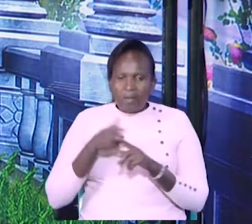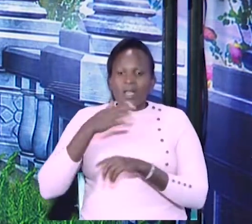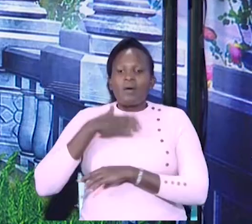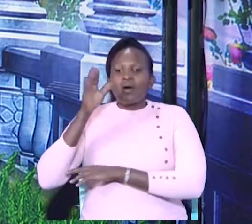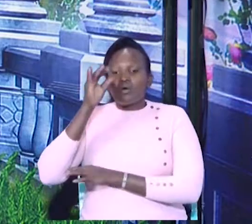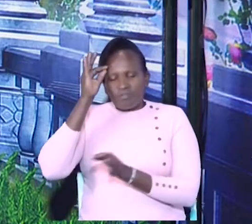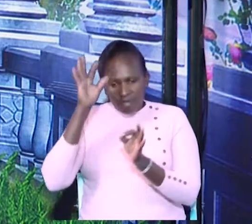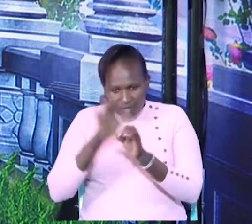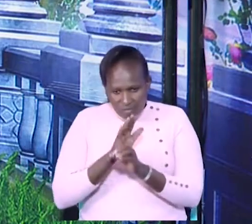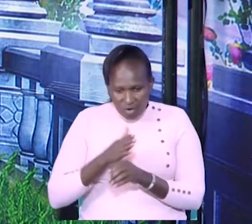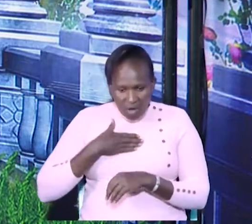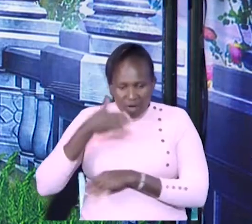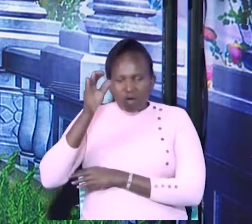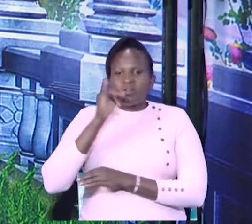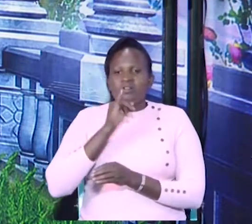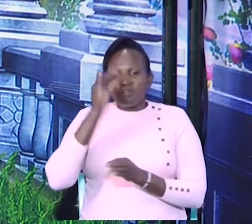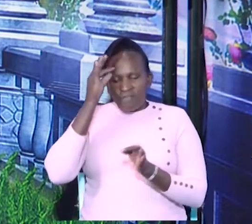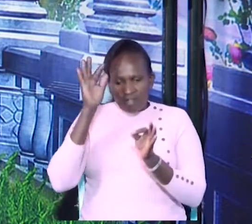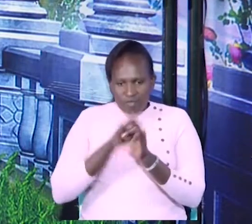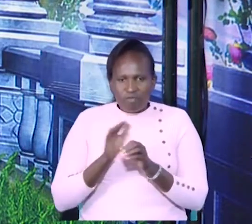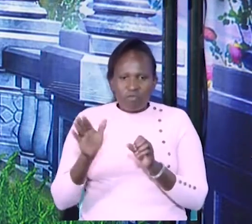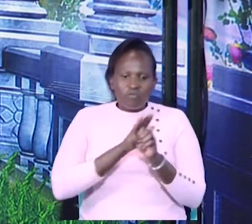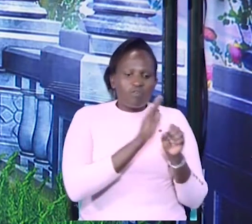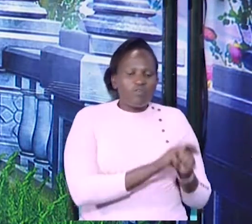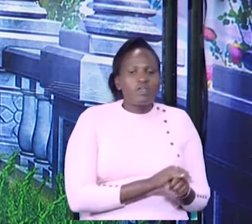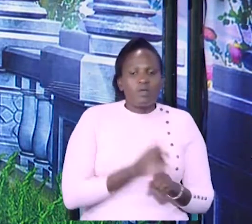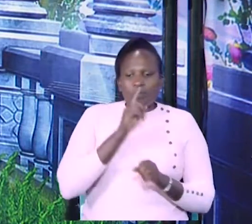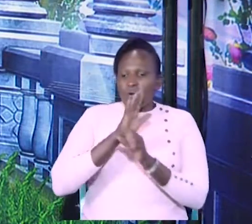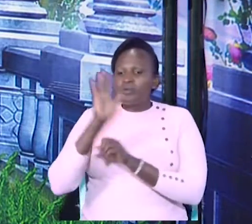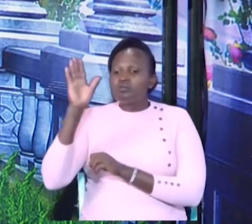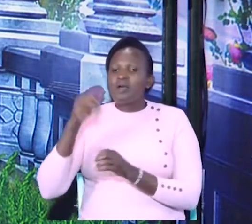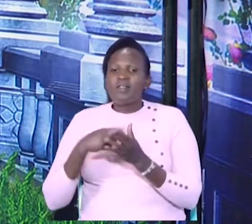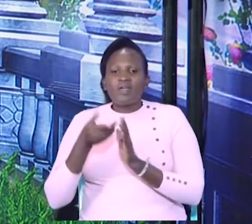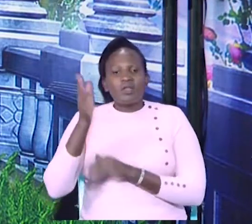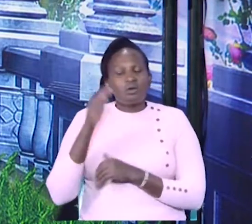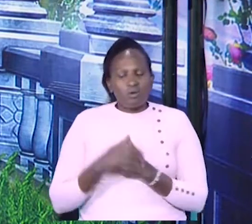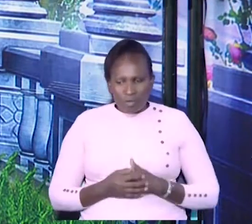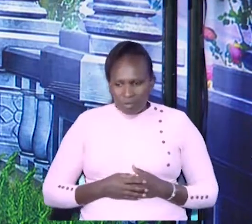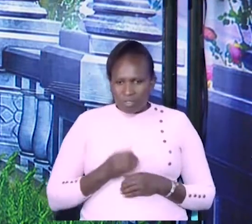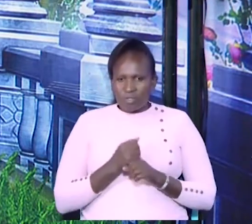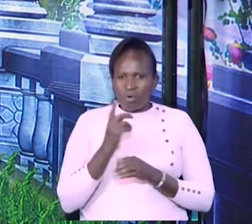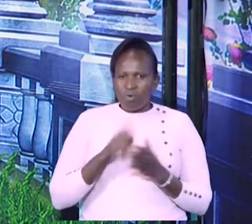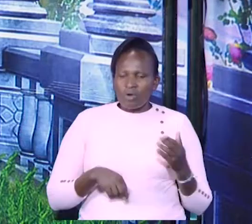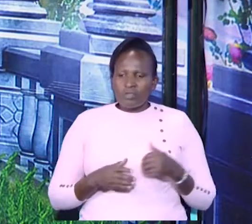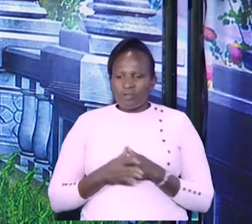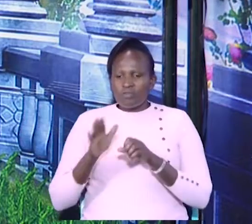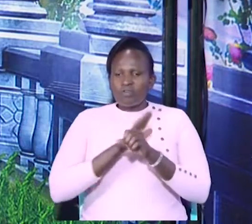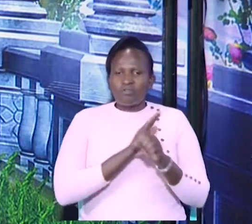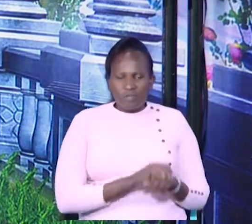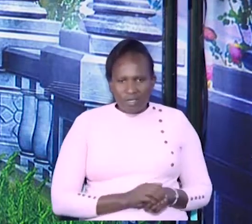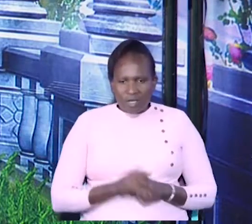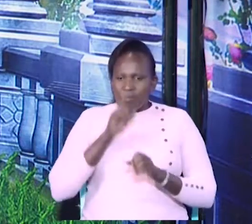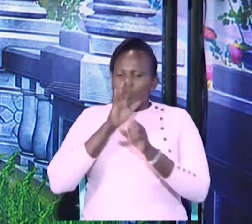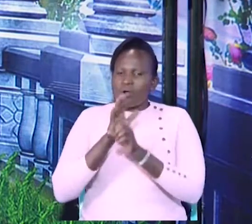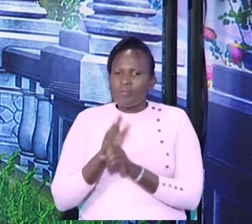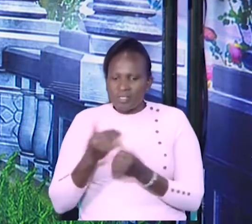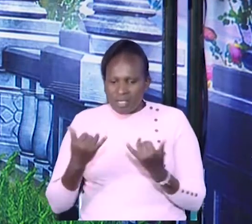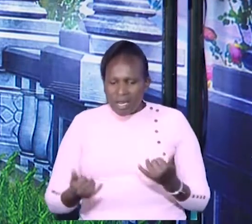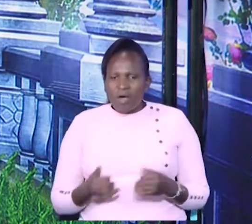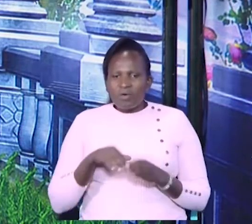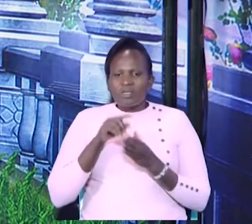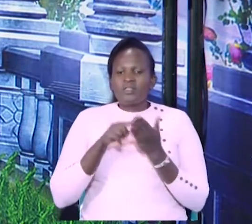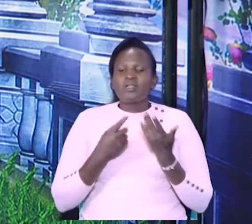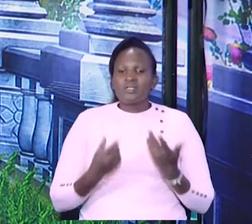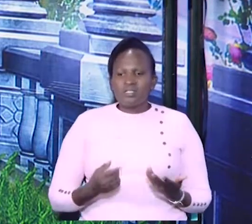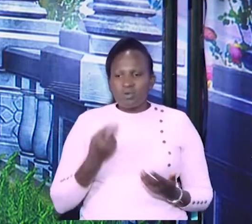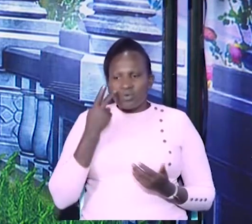wetu ni mwaminifu. Our God huwa anafulfill yale amepromise. Na alikuwa amefulfill, alikuwa amepromise. Na sasa katika hii